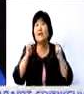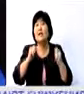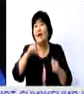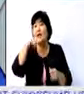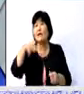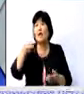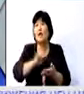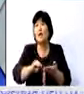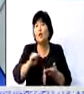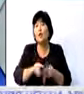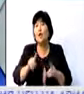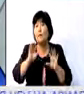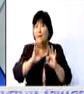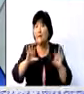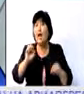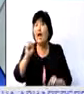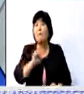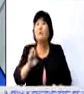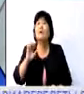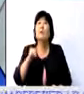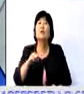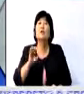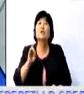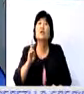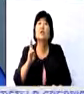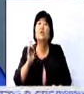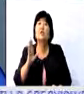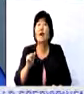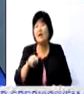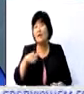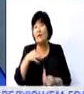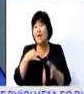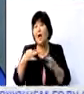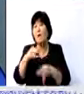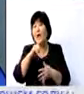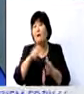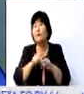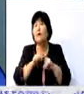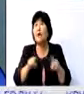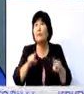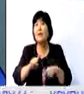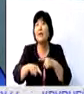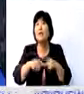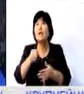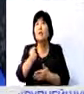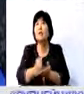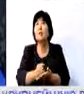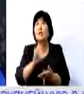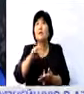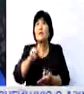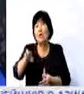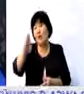литературоведа и просветителя ахмета байтурсынова на встрече были обсуждены вопросы пропаганды и дальнейшего укрепления статуса